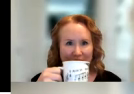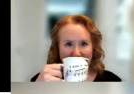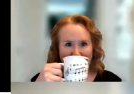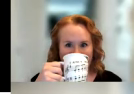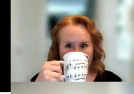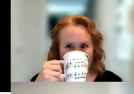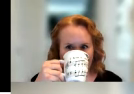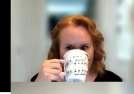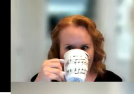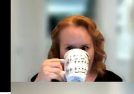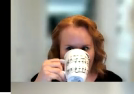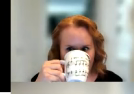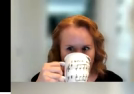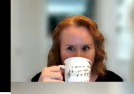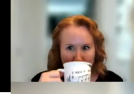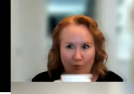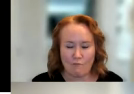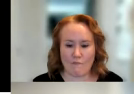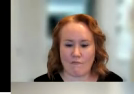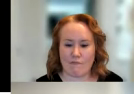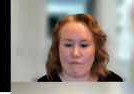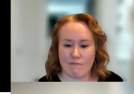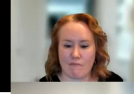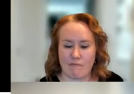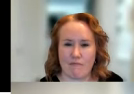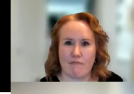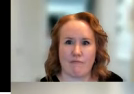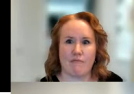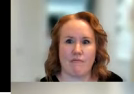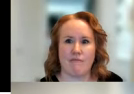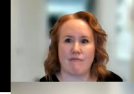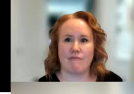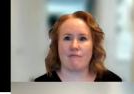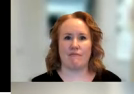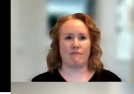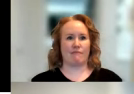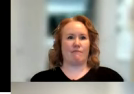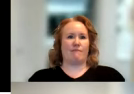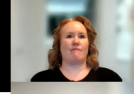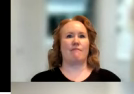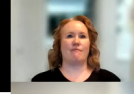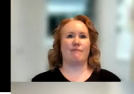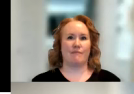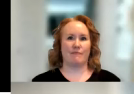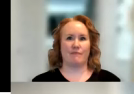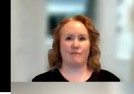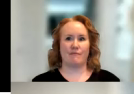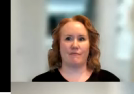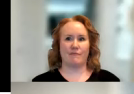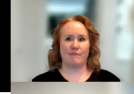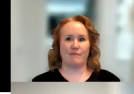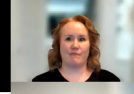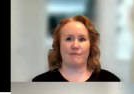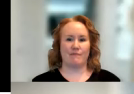inn der. Men i hovedsak så det signaloverføringstjenester. Det typisk internett og